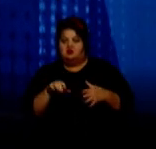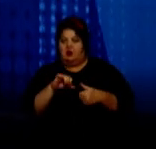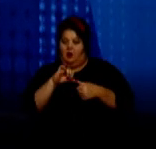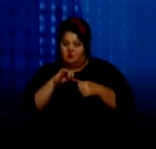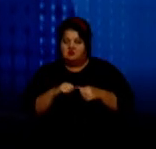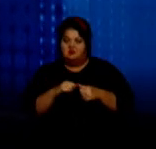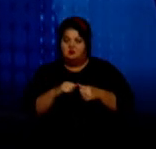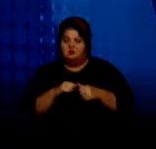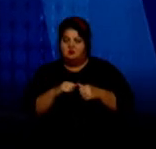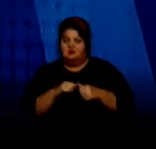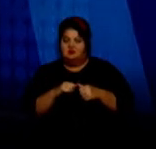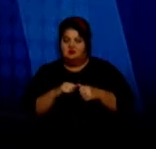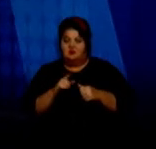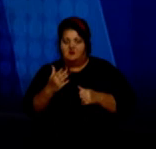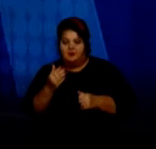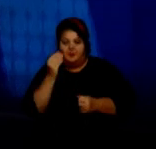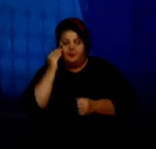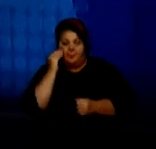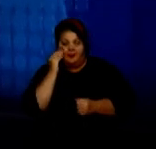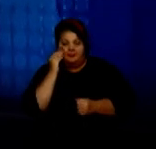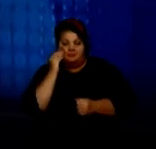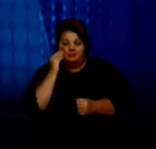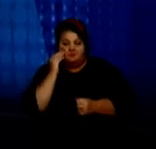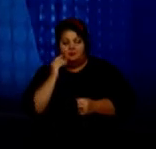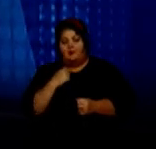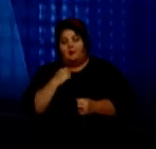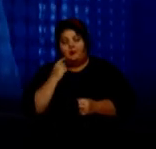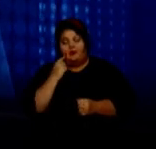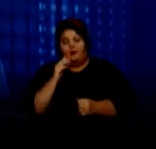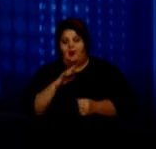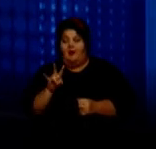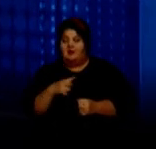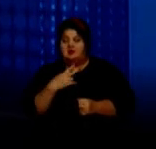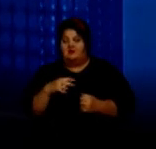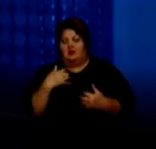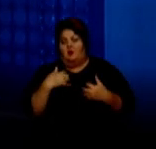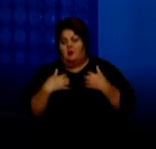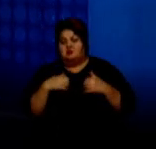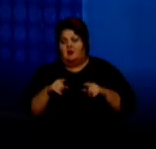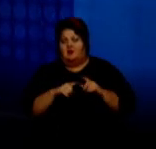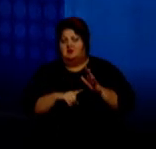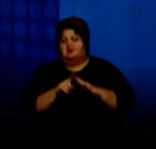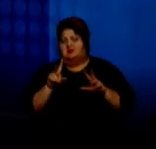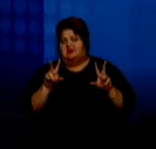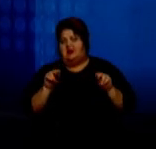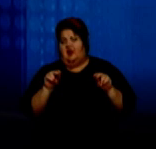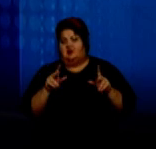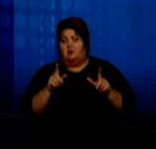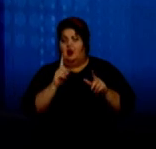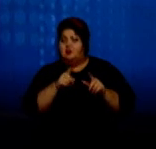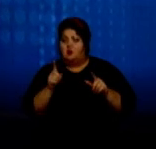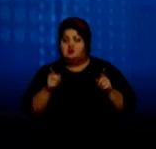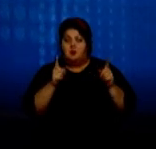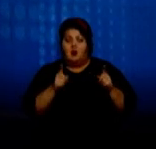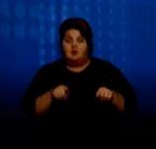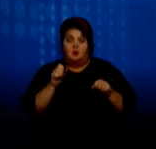оцінкою? Я б сказала, не варто так поспішати з датами, тому що на кожному етапі можуть